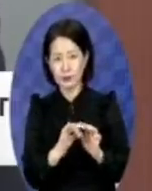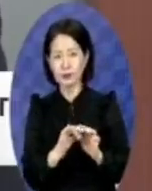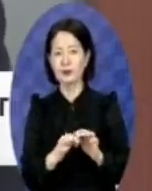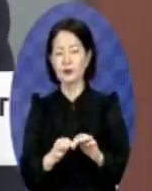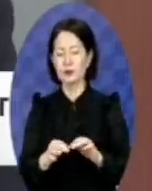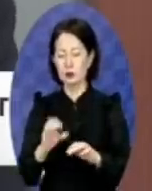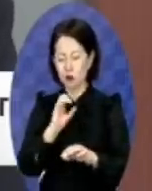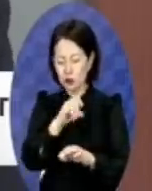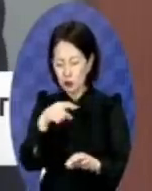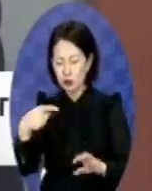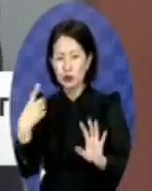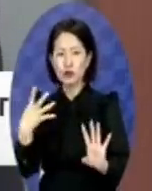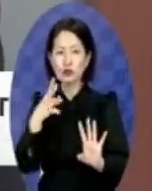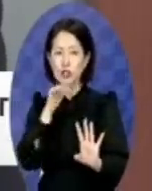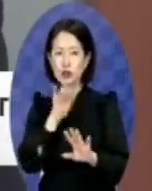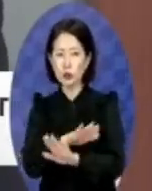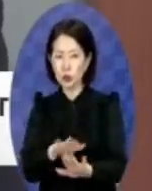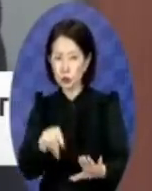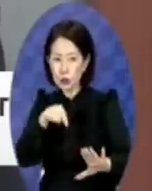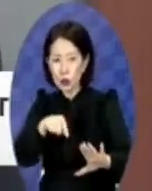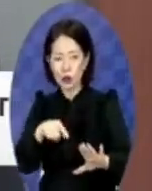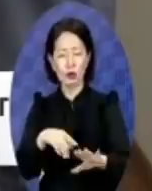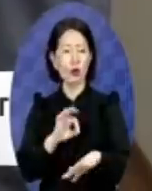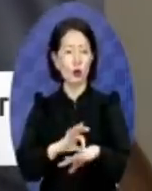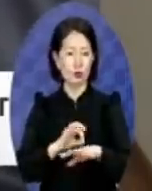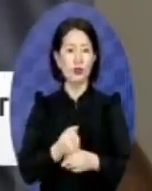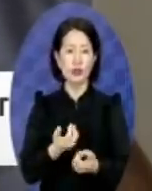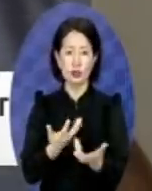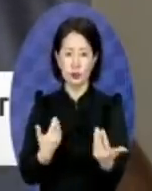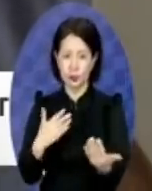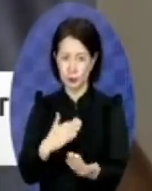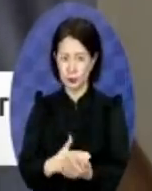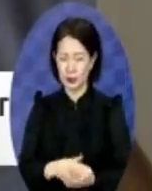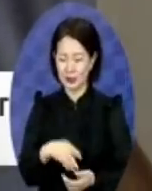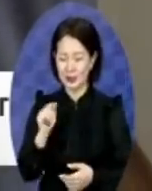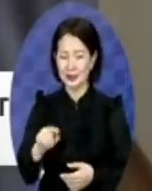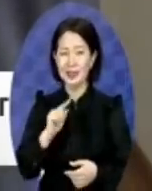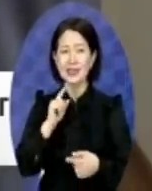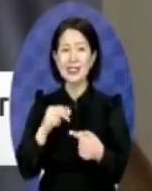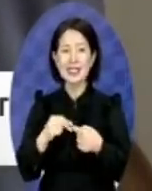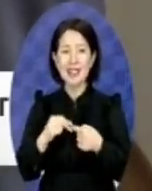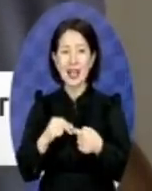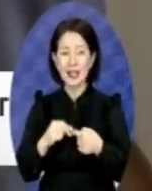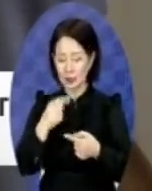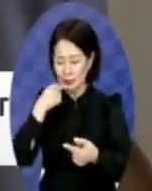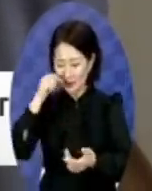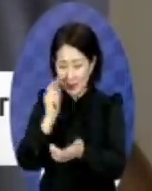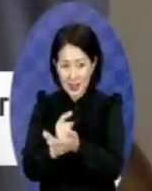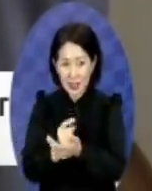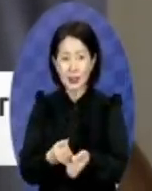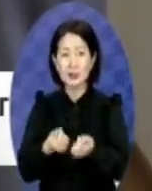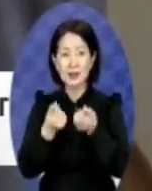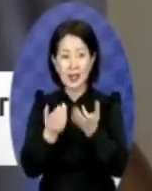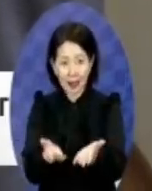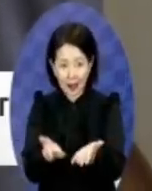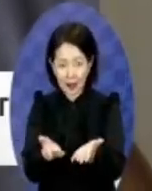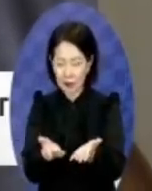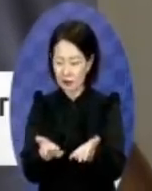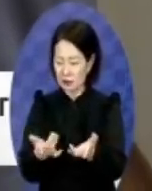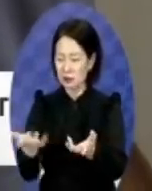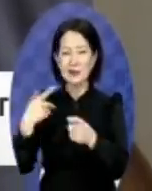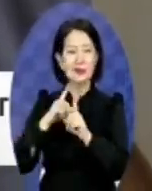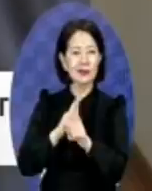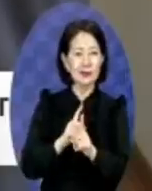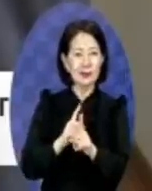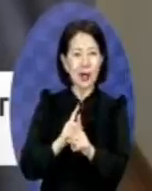ховн болохоор 0-9 насны хүүхдүүд донд тохиолдож байгаа. Одоо захирамжийг хэрвээ зөрчиж үйл ажиллагаа явуулсан бол ямар хариуцлага тооцох